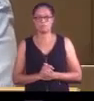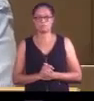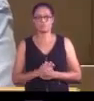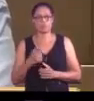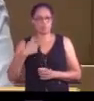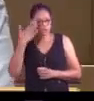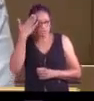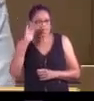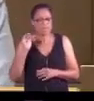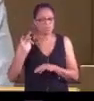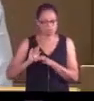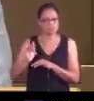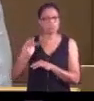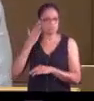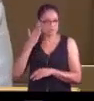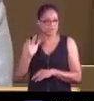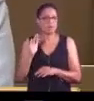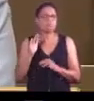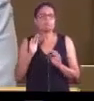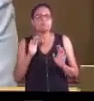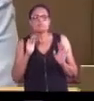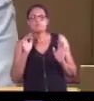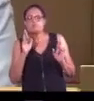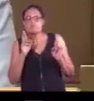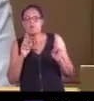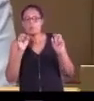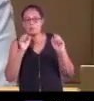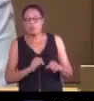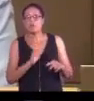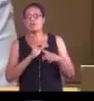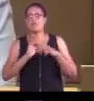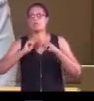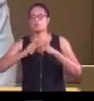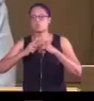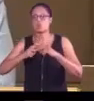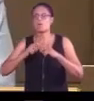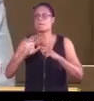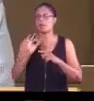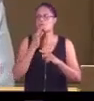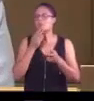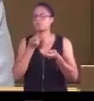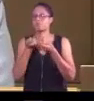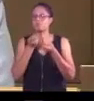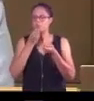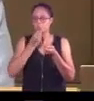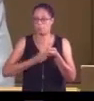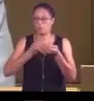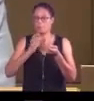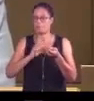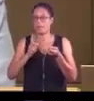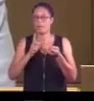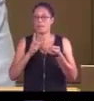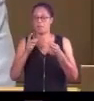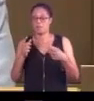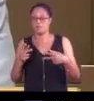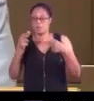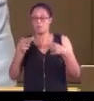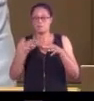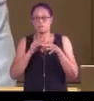qu'il a l'expérience. J'espère qu'il va pouvoir mener les négociations d'une main de maître pour qu'il n'y ait pas de période